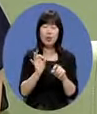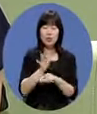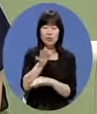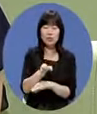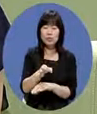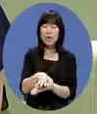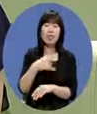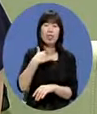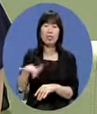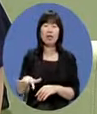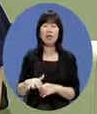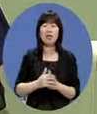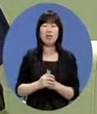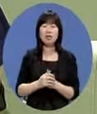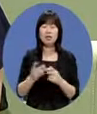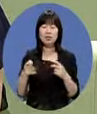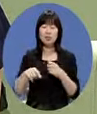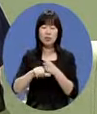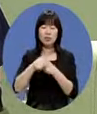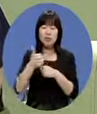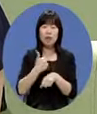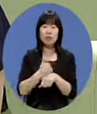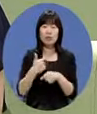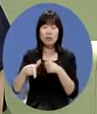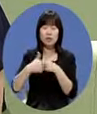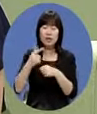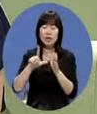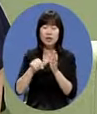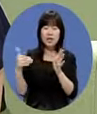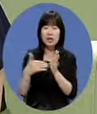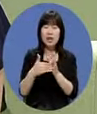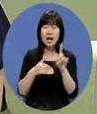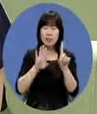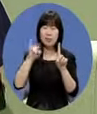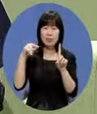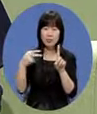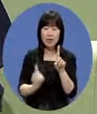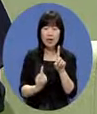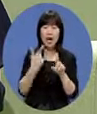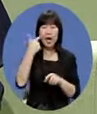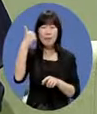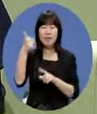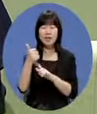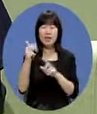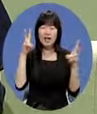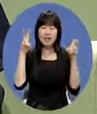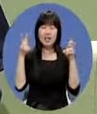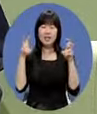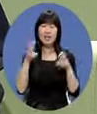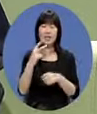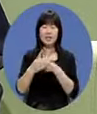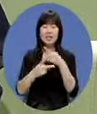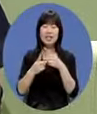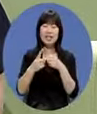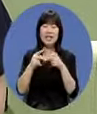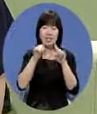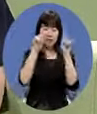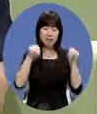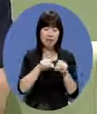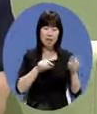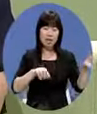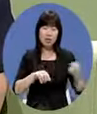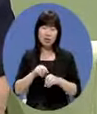적이 없대요. 그럼요. 초등학교 5학년, 뭐 6학년 될 때까지 단 한 번도 아빠가 회사에서 이면지를 가지고